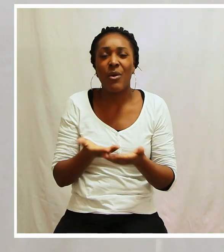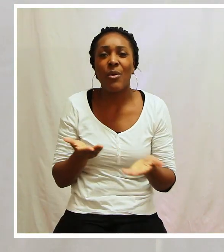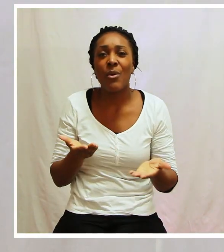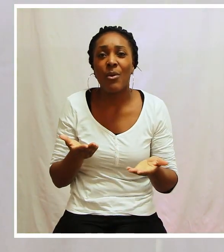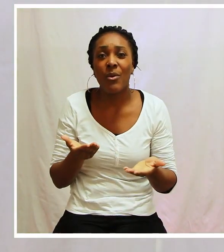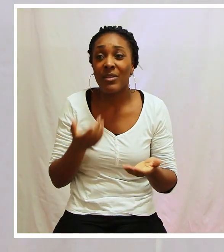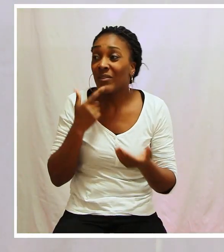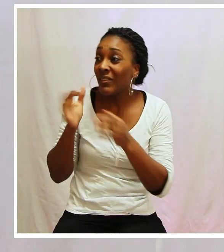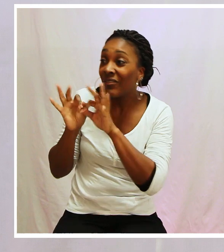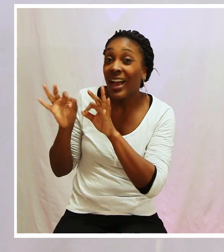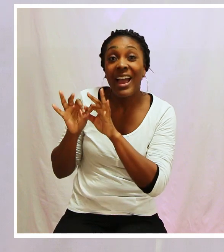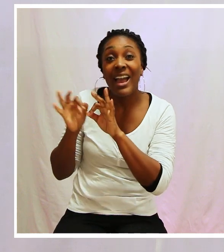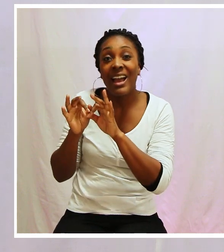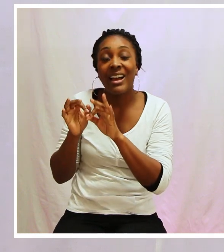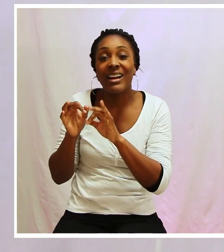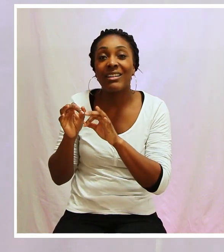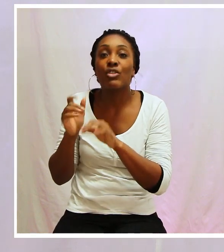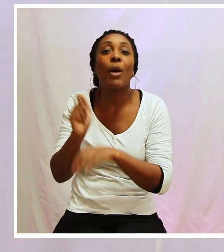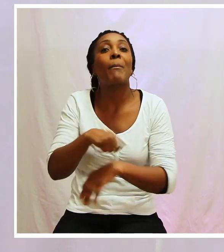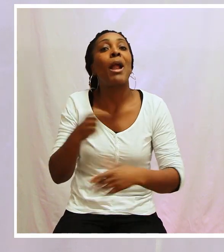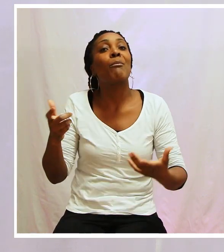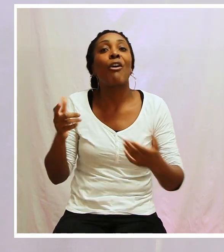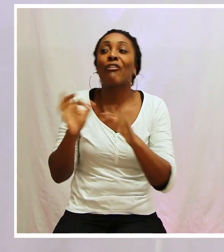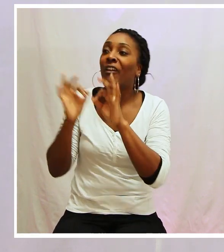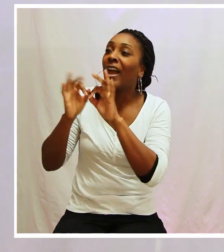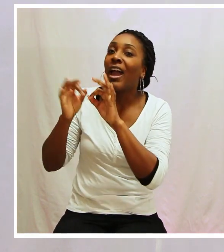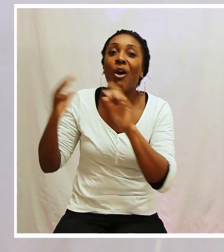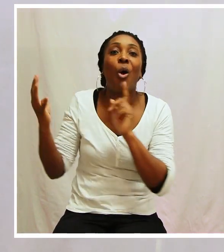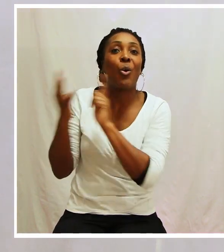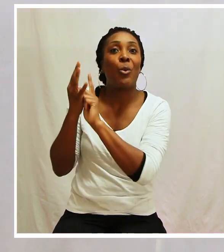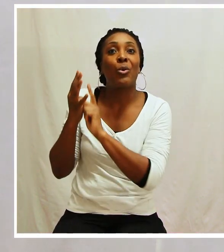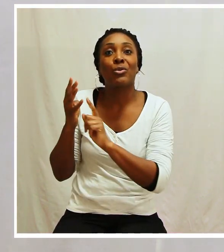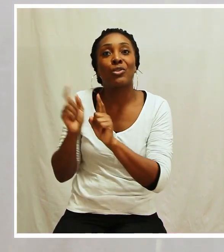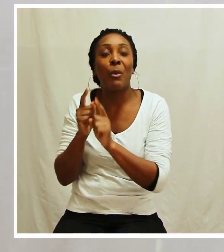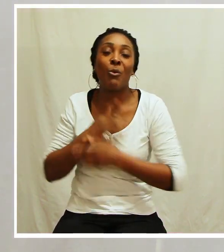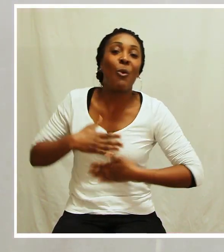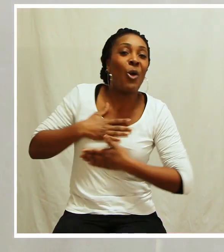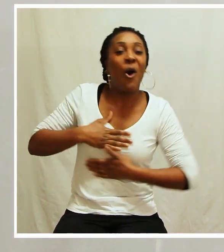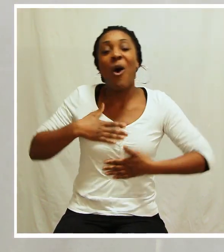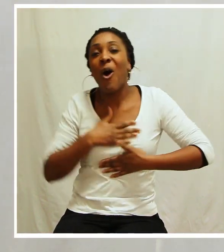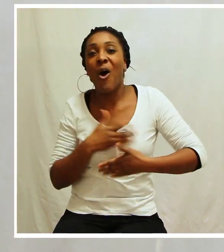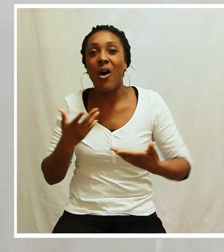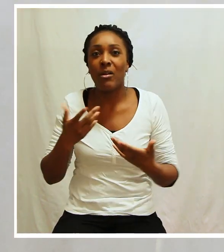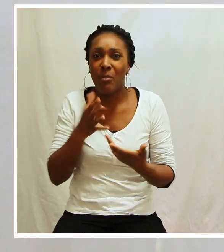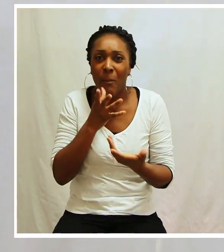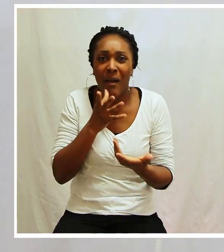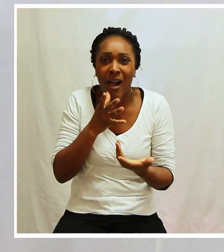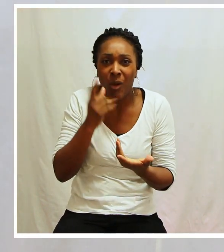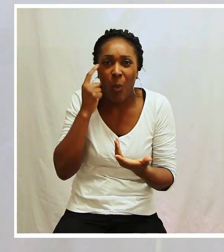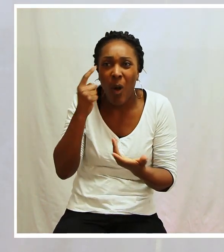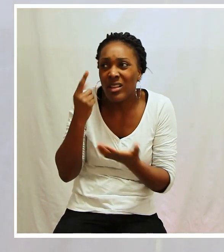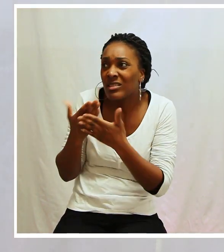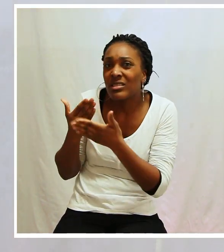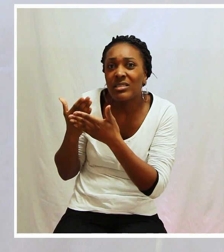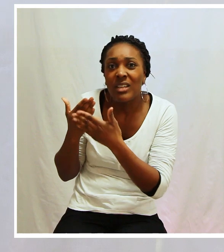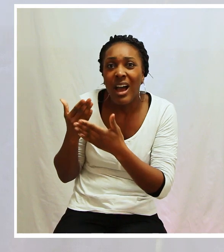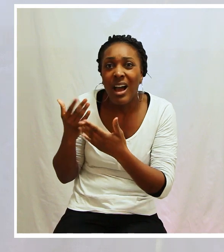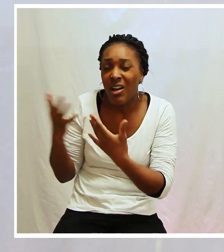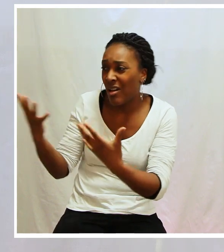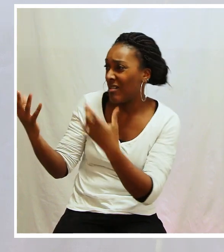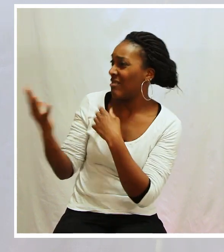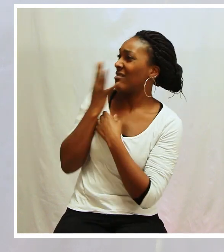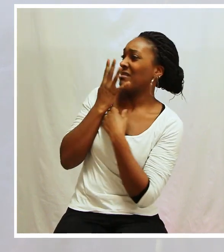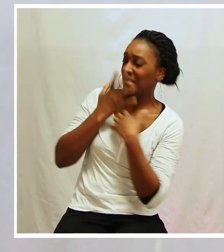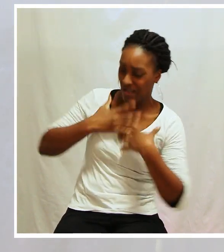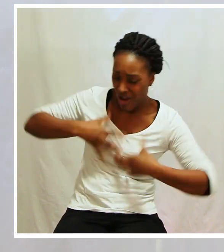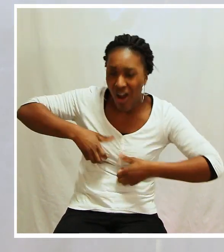il vient vers ses frères, normalement il doit attendre le meilleur d'eux, mais il peut pas s'attendre à ce qui va lui arriver là. Ils vont lui enlever carrément